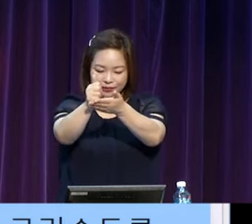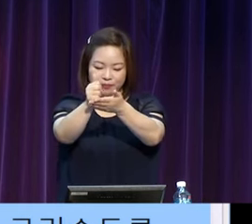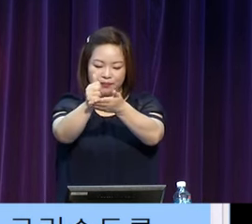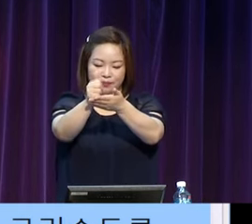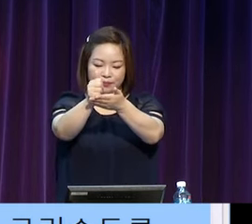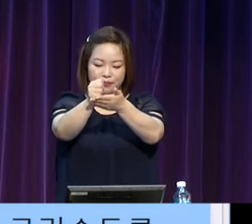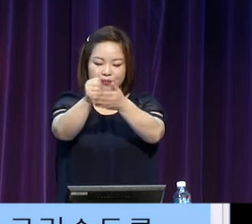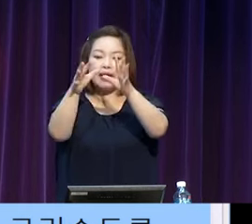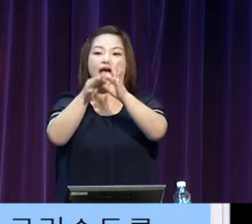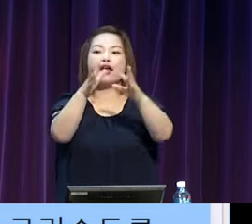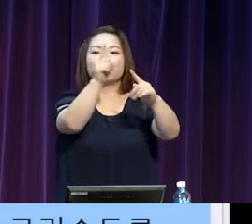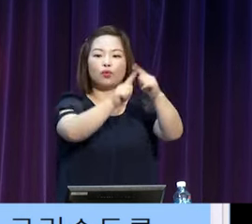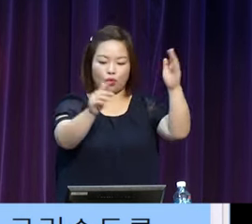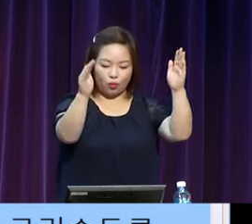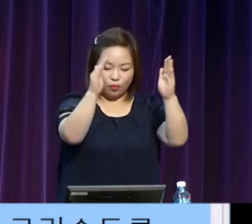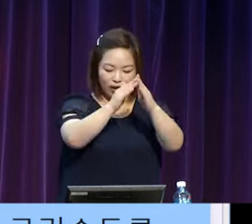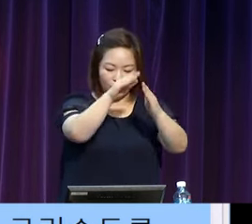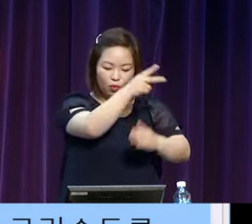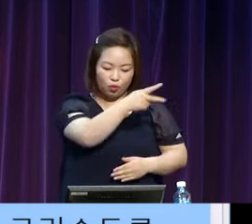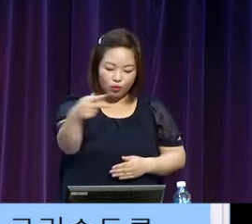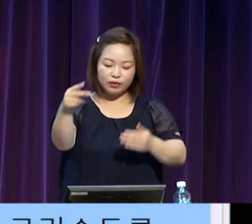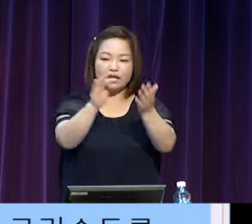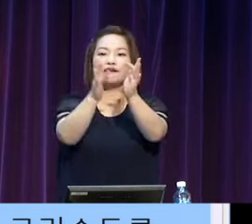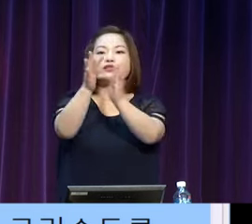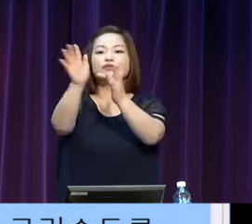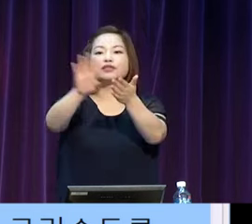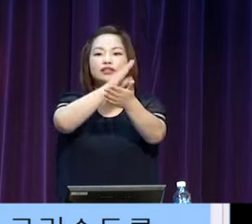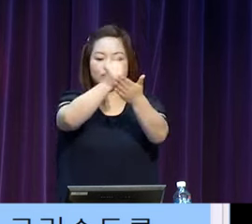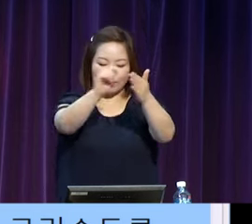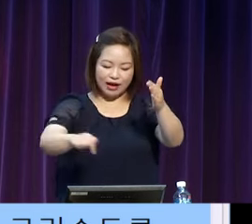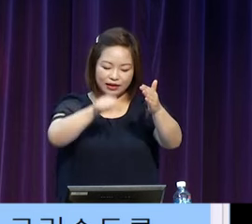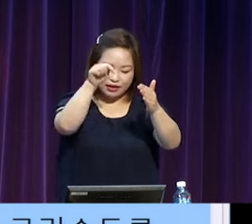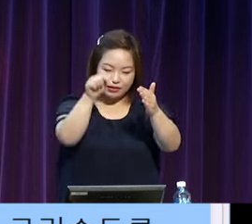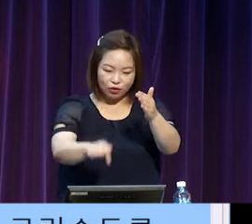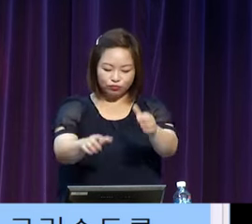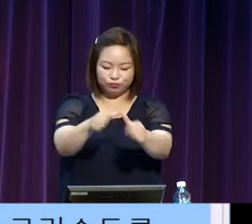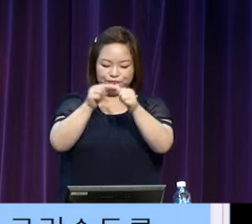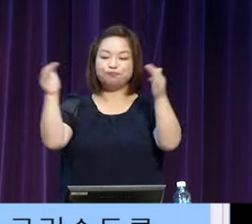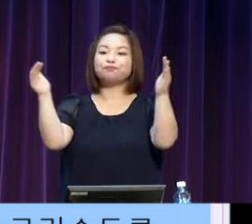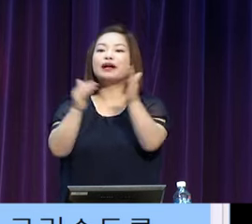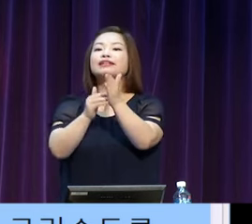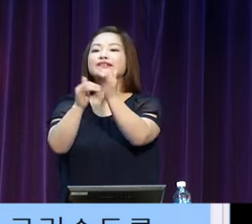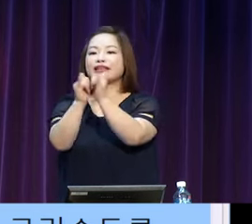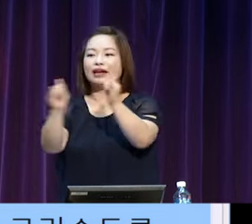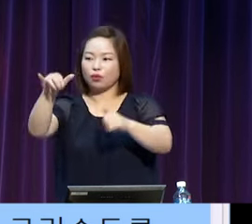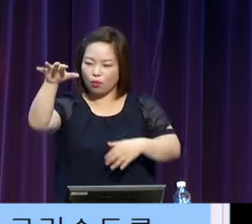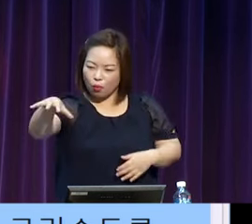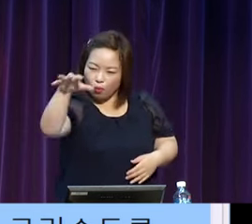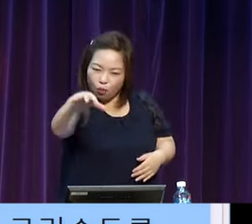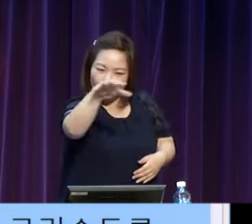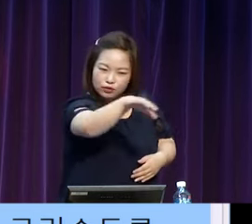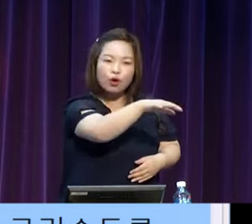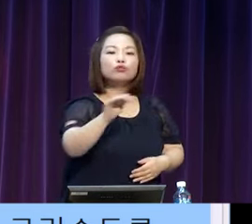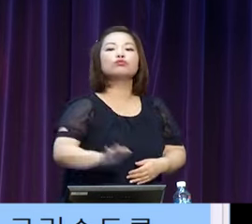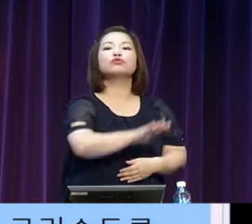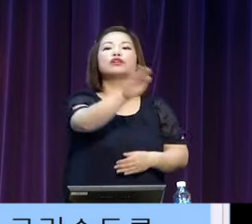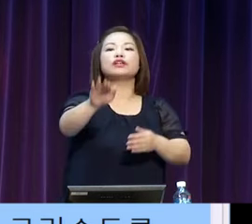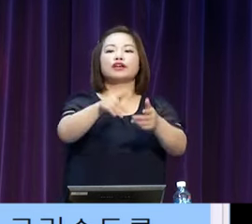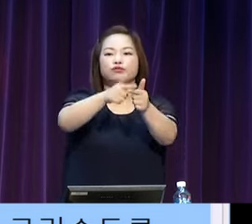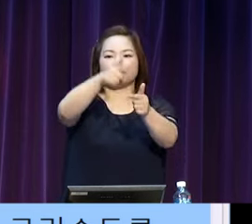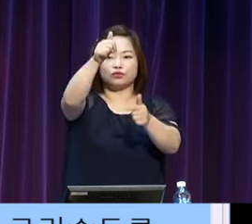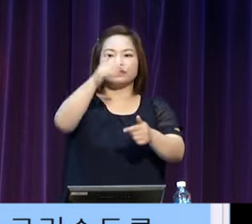거룩하여지고 성도라 부르심을 입은 자들과 또 각처에서 우리의 주 곧